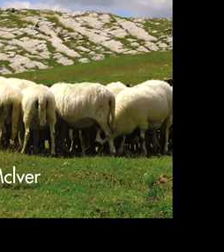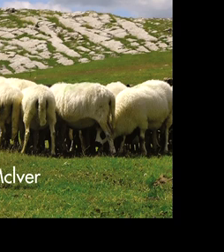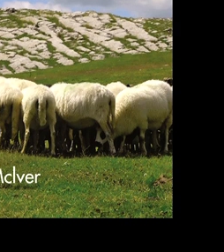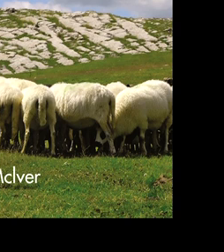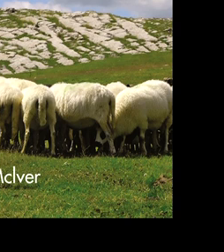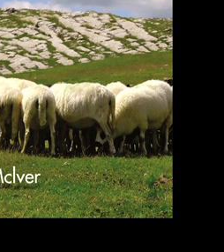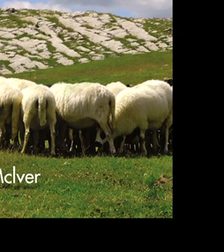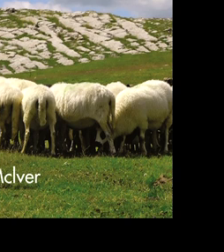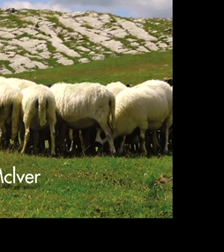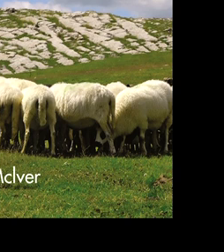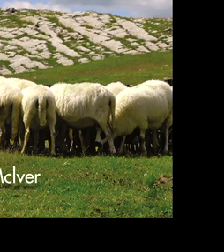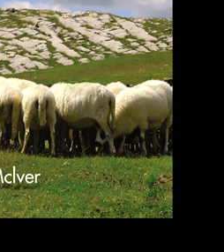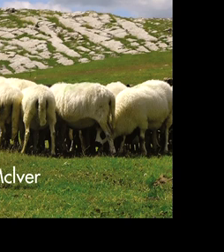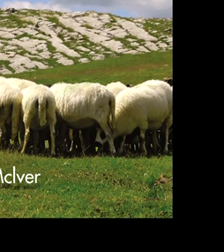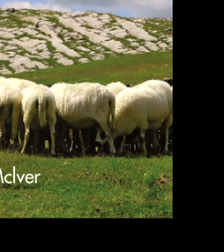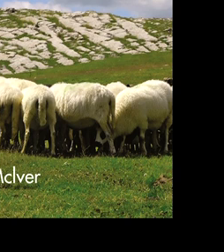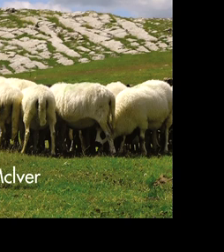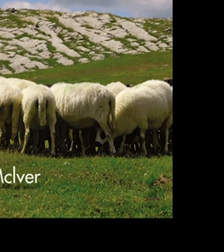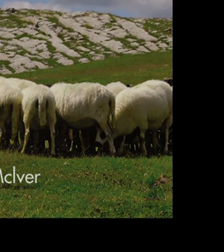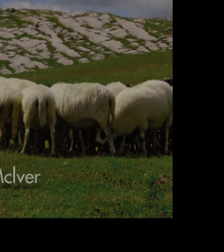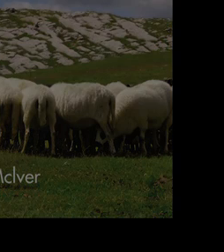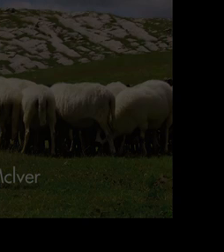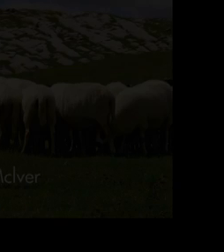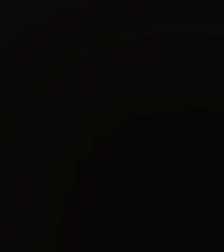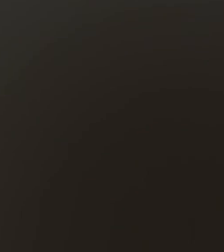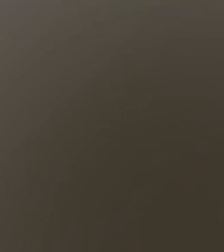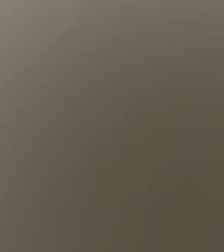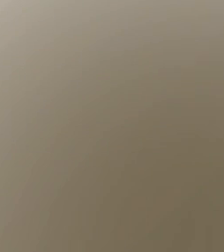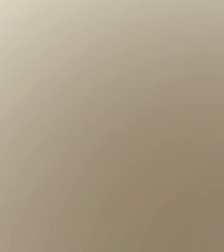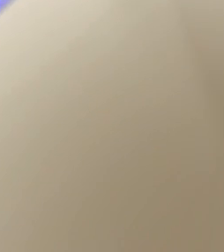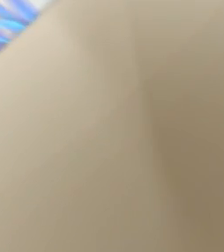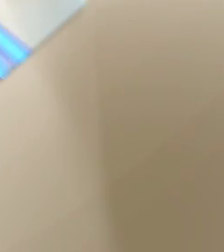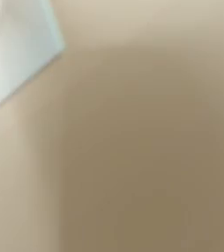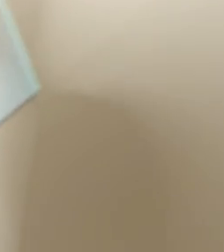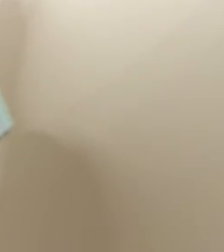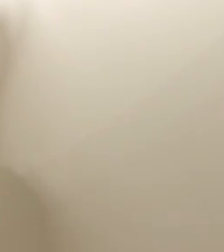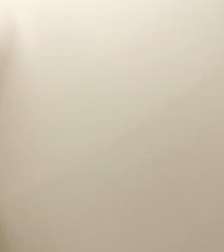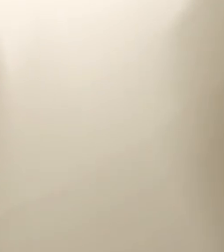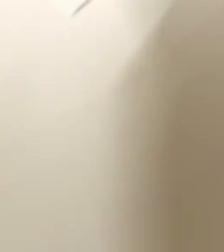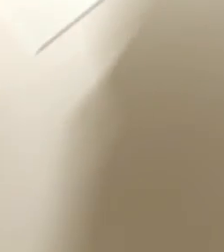Thank you.